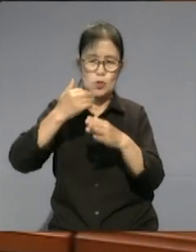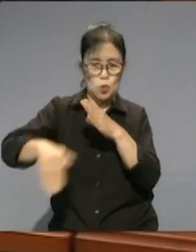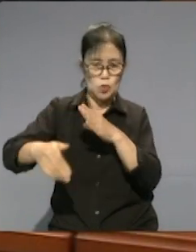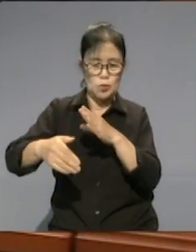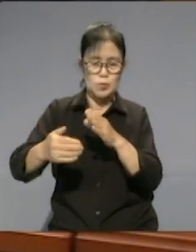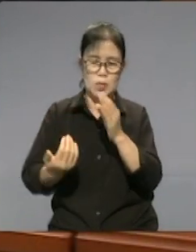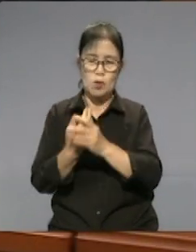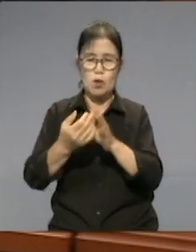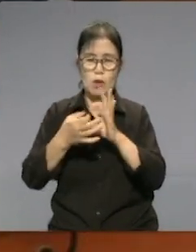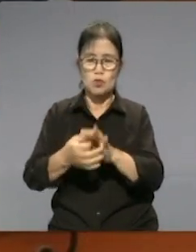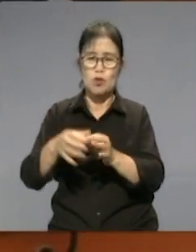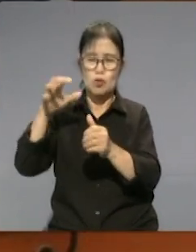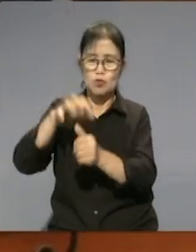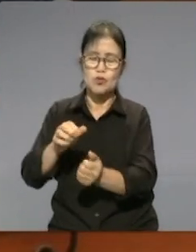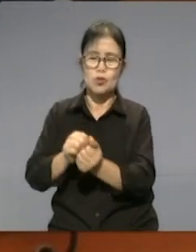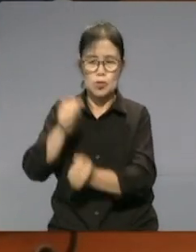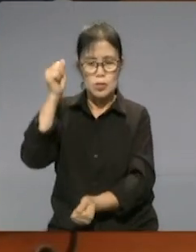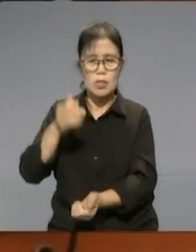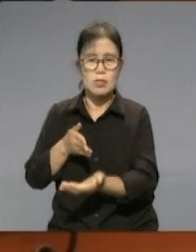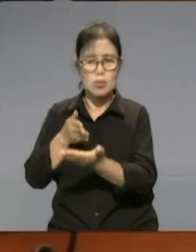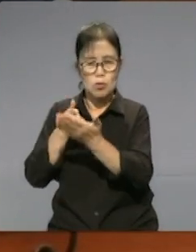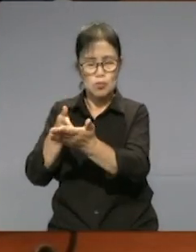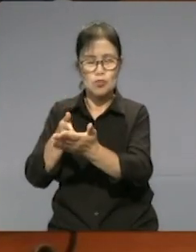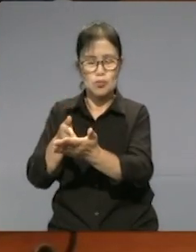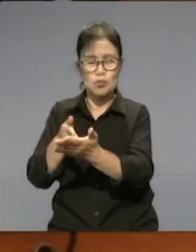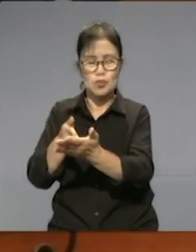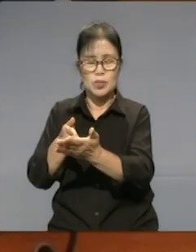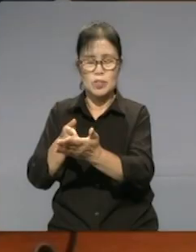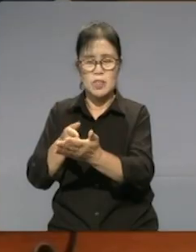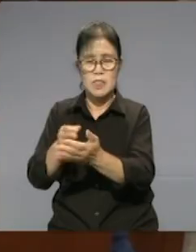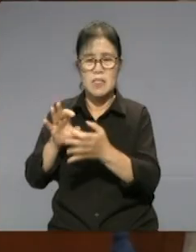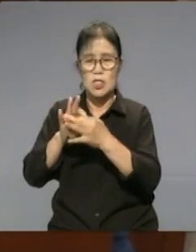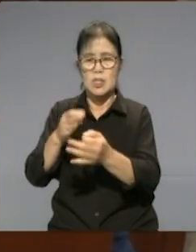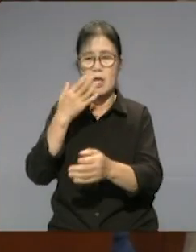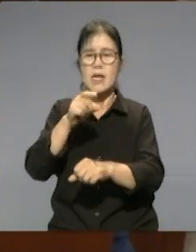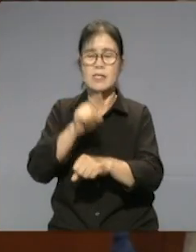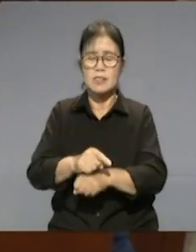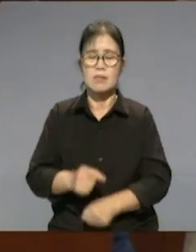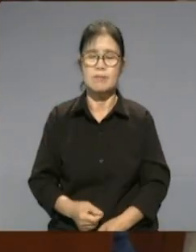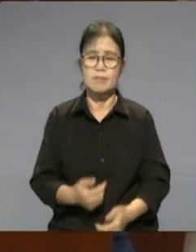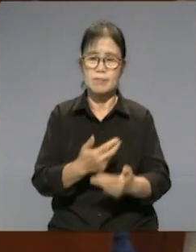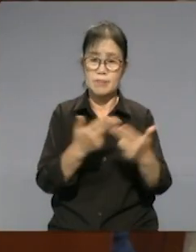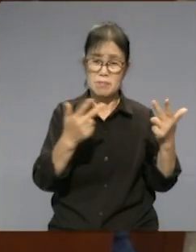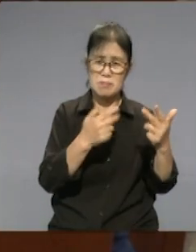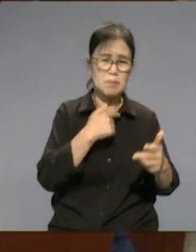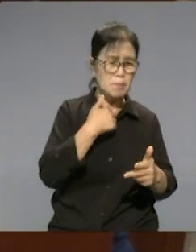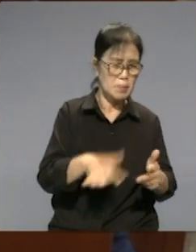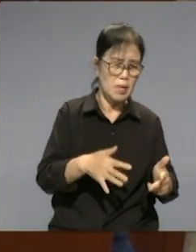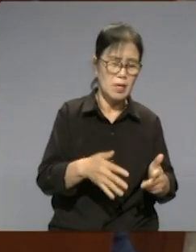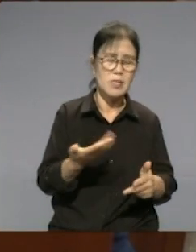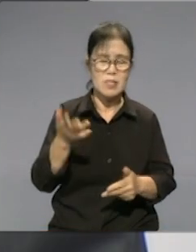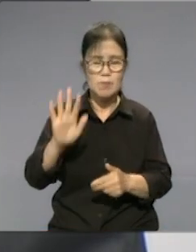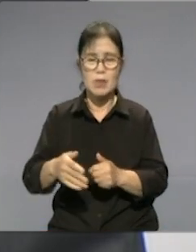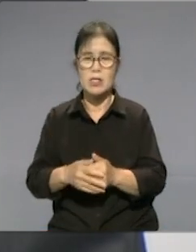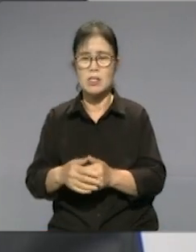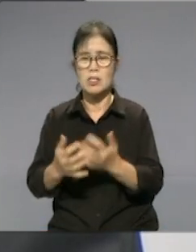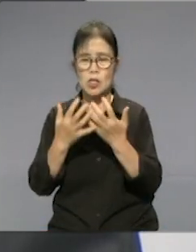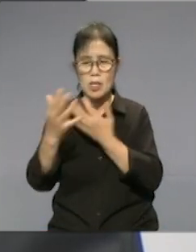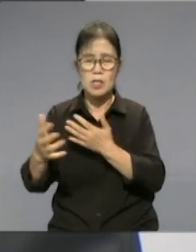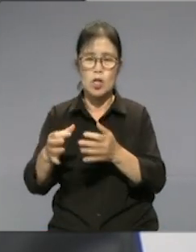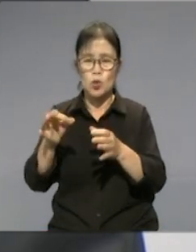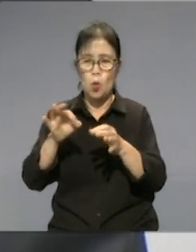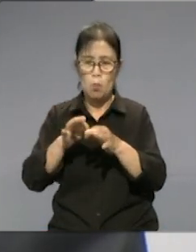묶여 구속영장 청구로 이어질 가능성이 제기됩니다. 친명계는 부인하지만 전당대회 돈봉투